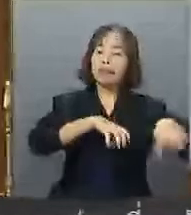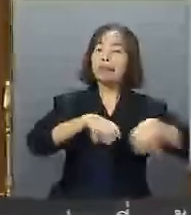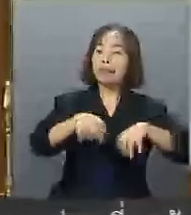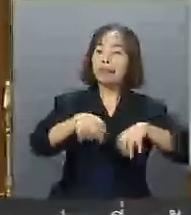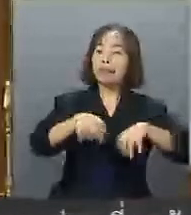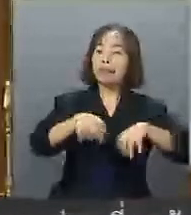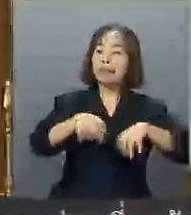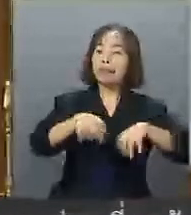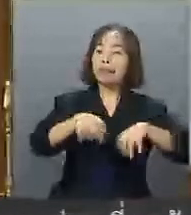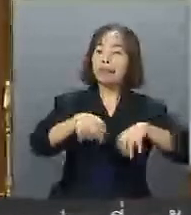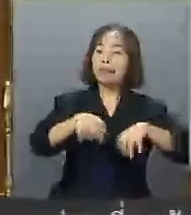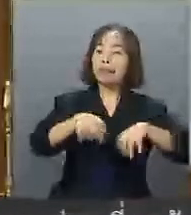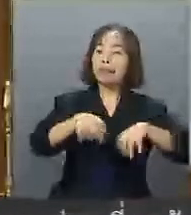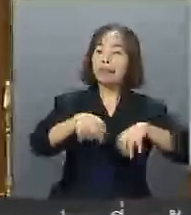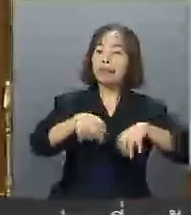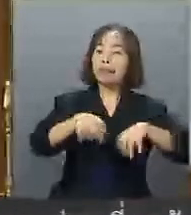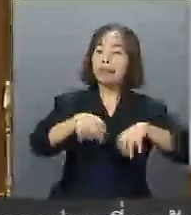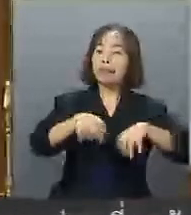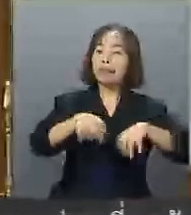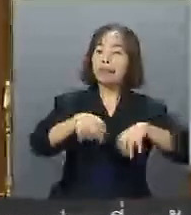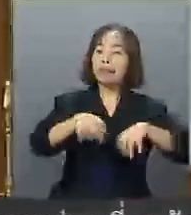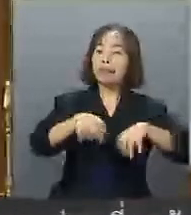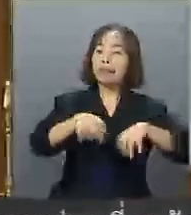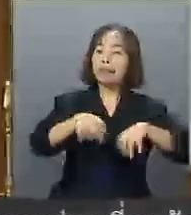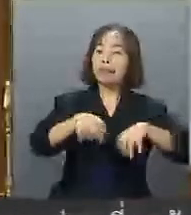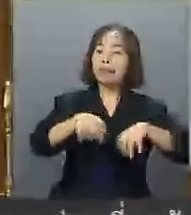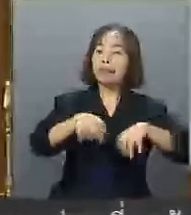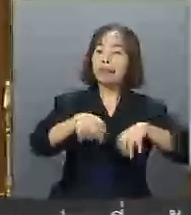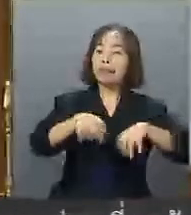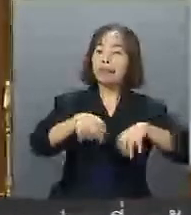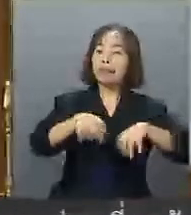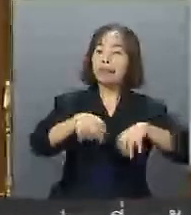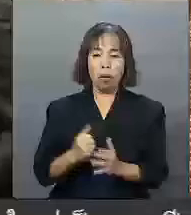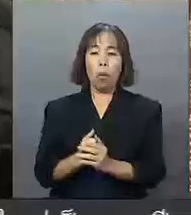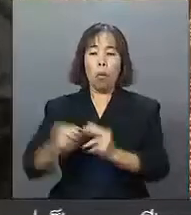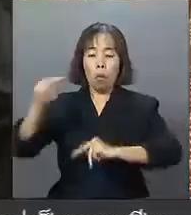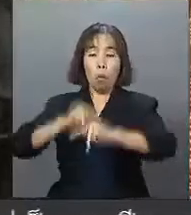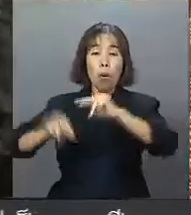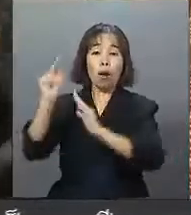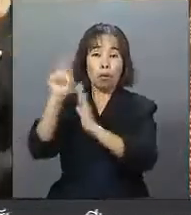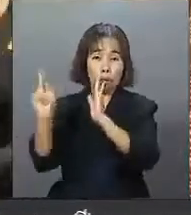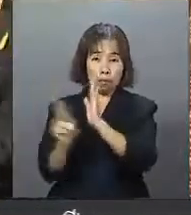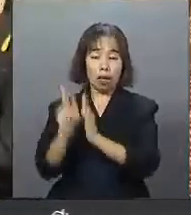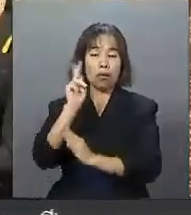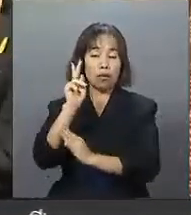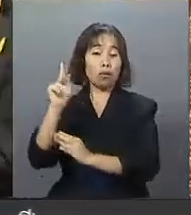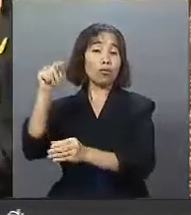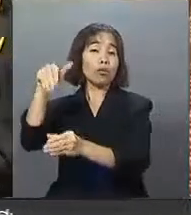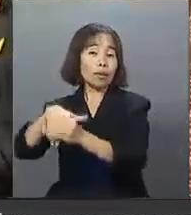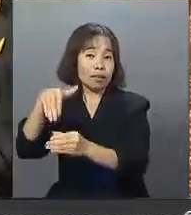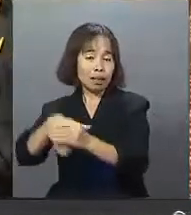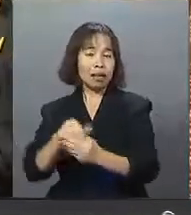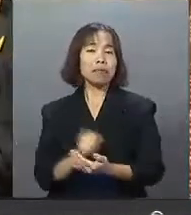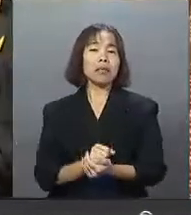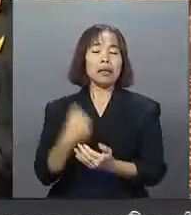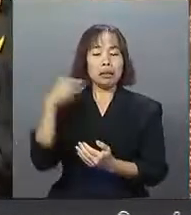ำอยู่นี้แต่แล้วก็ข้ามผ่านมาได้มาถึงตอนนี้การพิจารณาร่างกฎหมายเกี่ยวกับการจัดการเลือกตั้งนอกจากกระแสเห็น